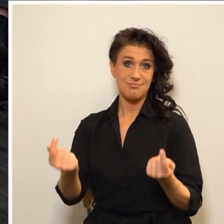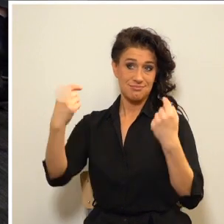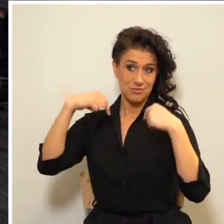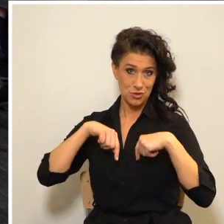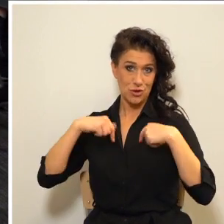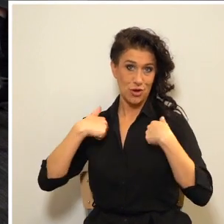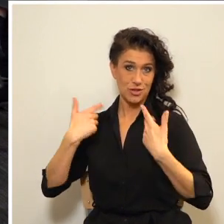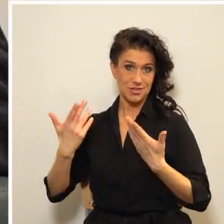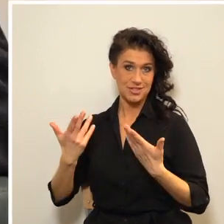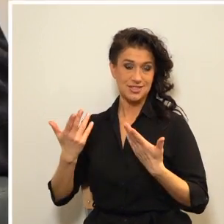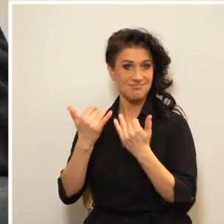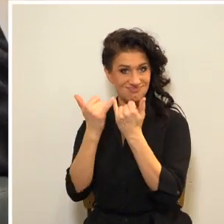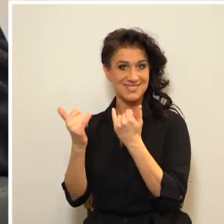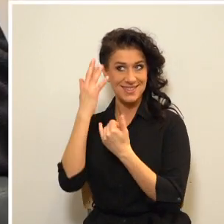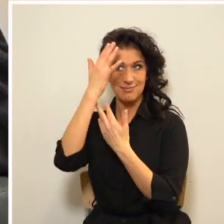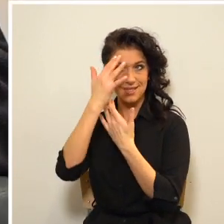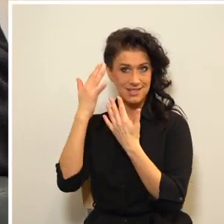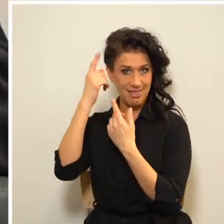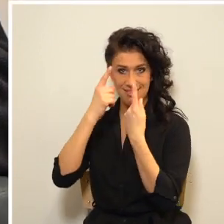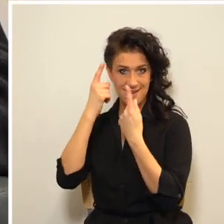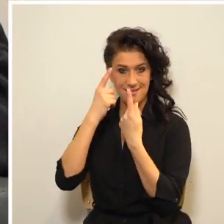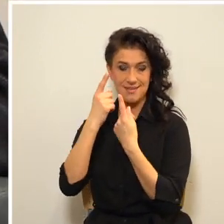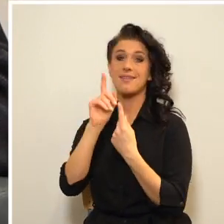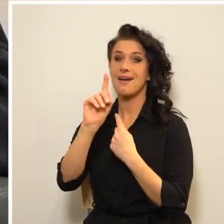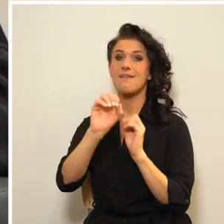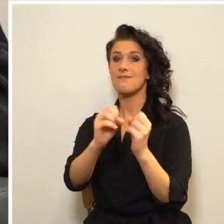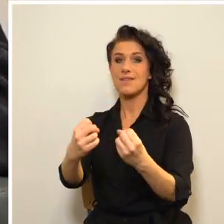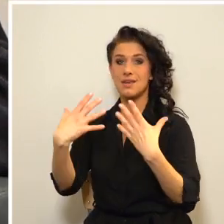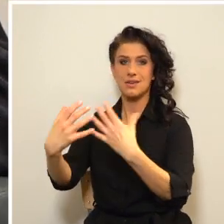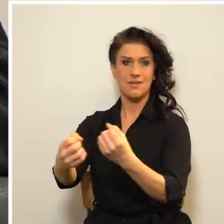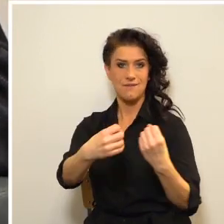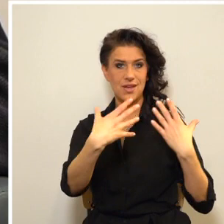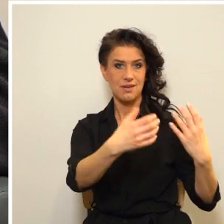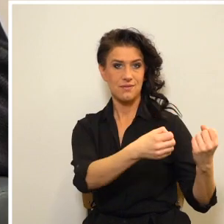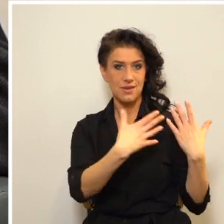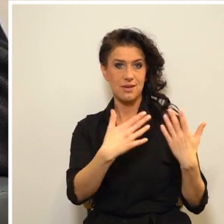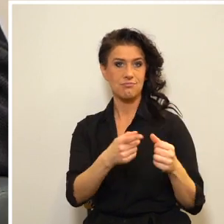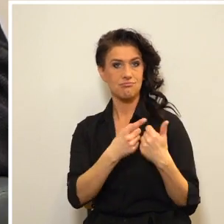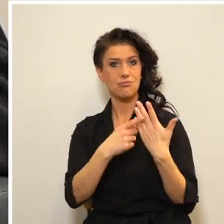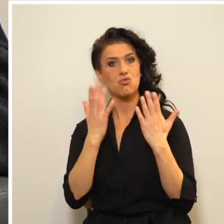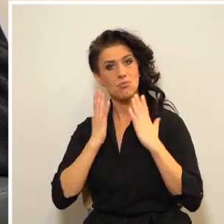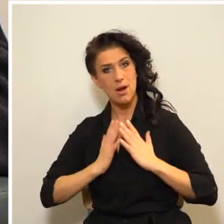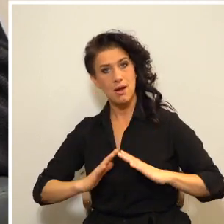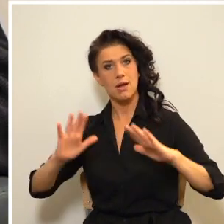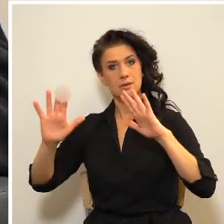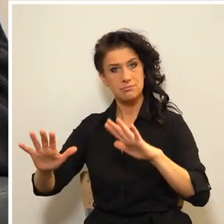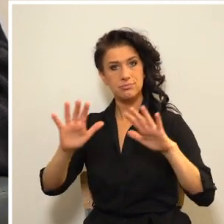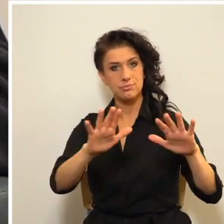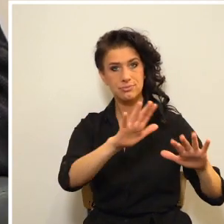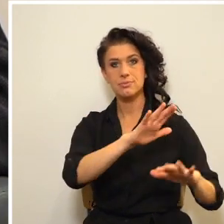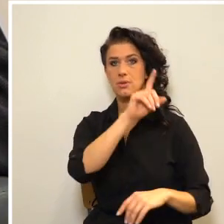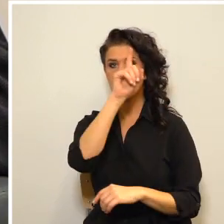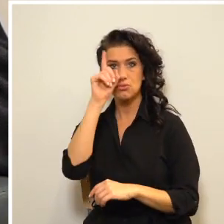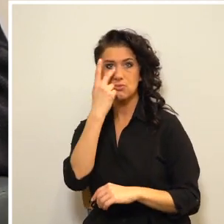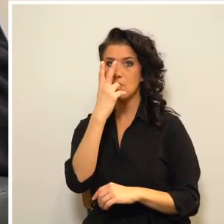trzeba będzie to utrwalać ale Wyjaśnianie pewnych rzeczy uspokajanie ludzi pokazywanie gdzie rzeczywiście